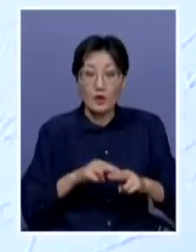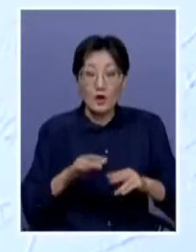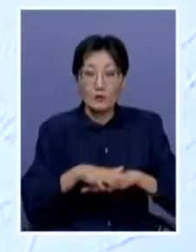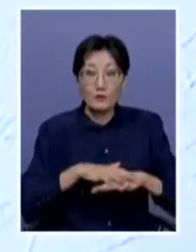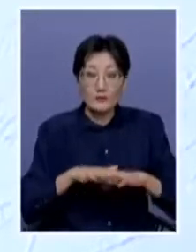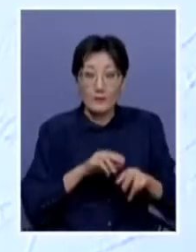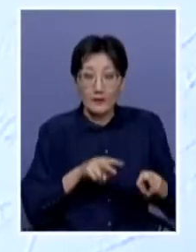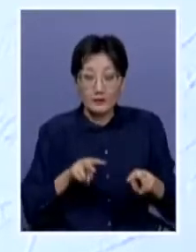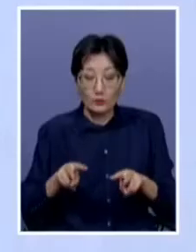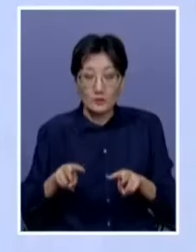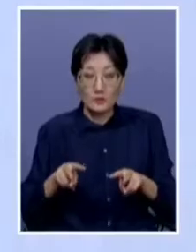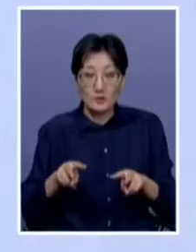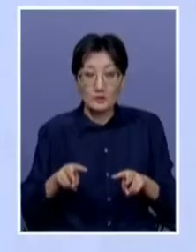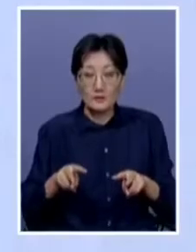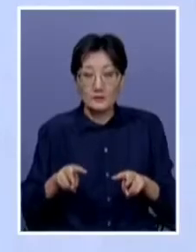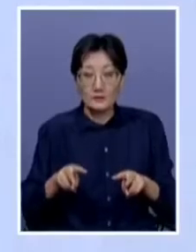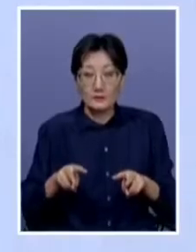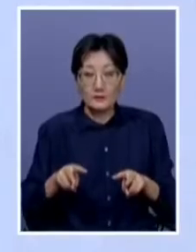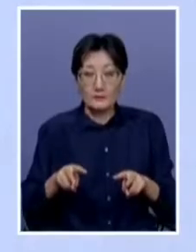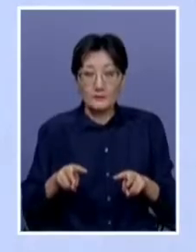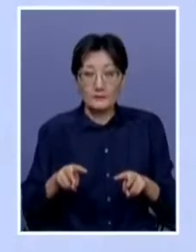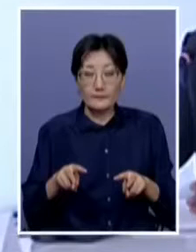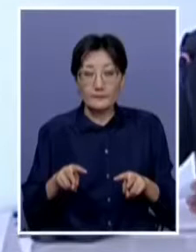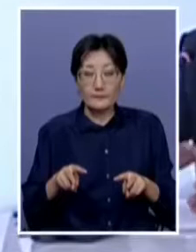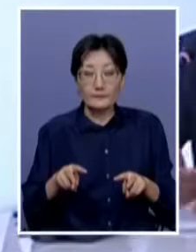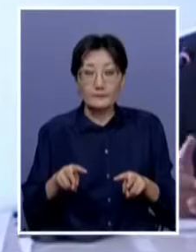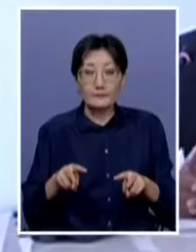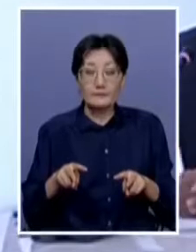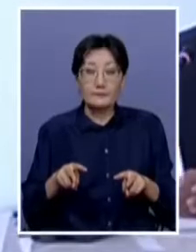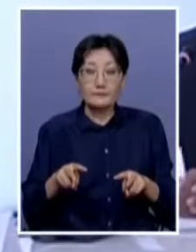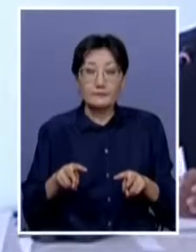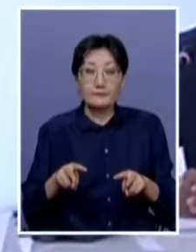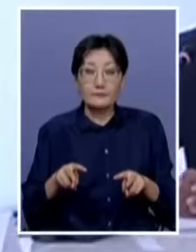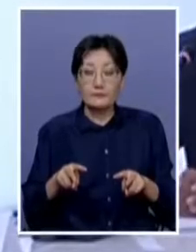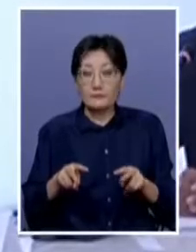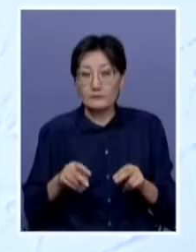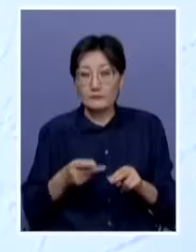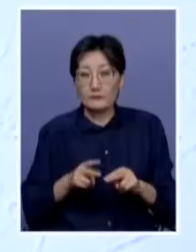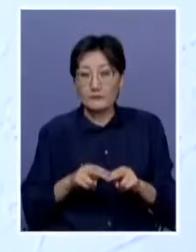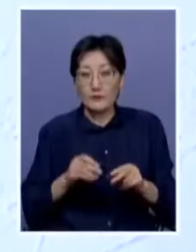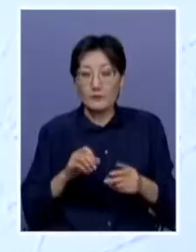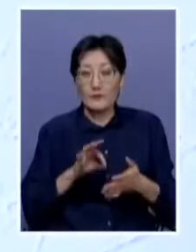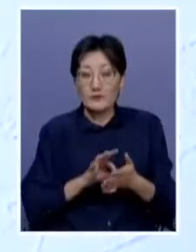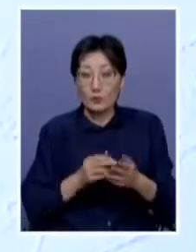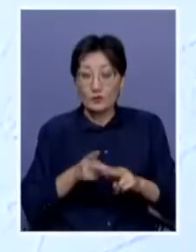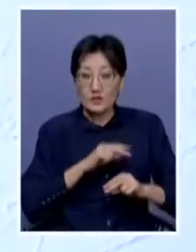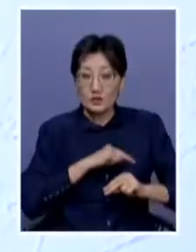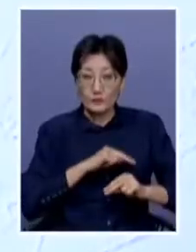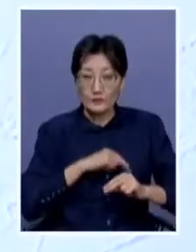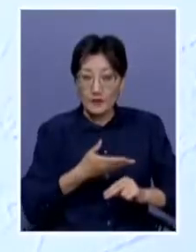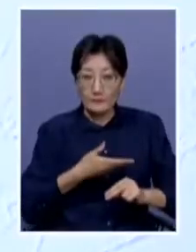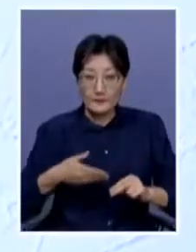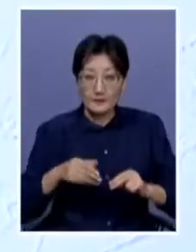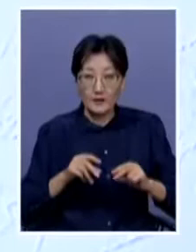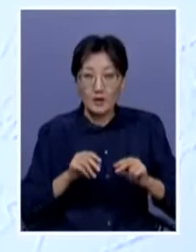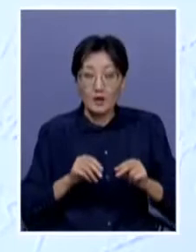қоғамдық бақылау болсын, әділдік болсын, жаңағы мөдірлік болсын деген мақсатпен осы жұмысқа да біз мына